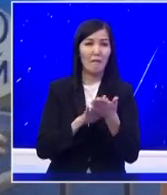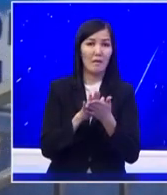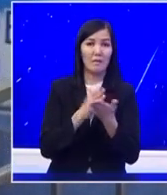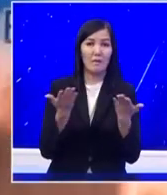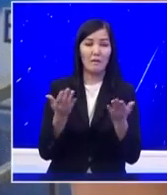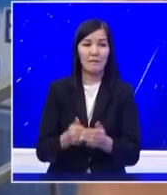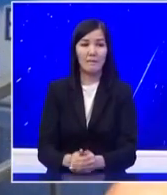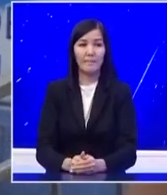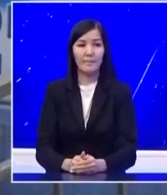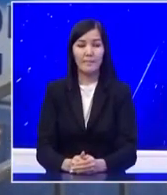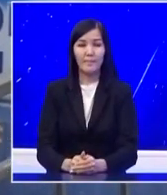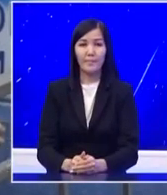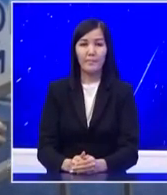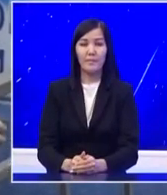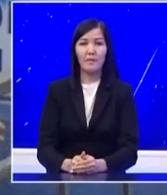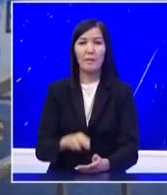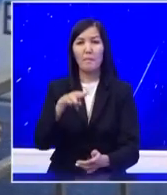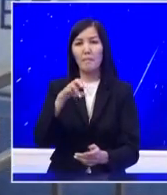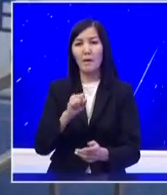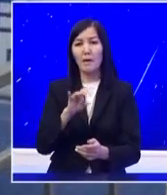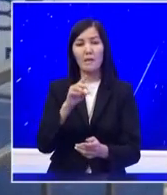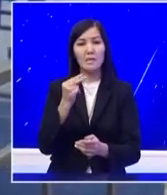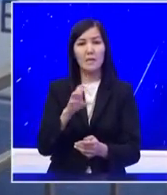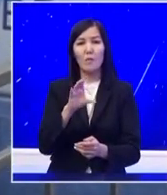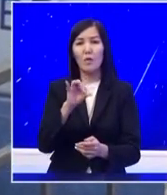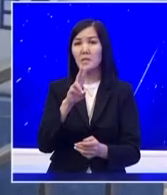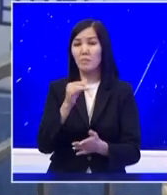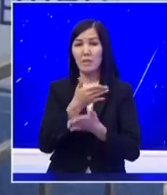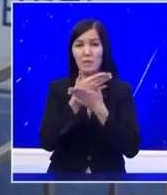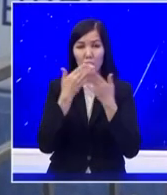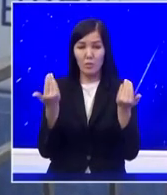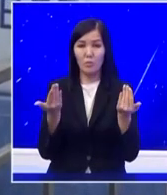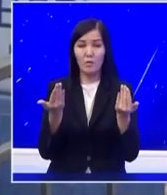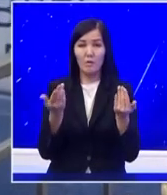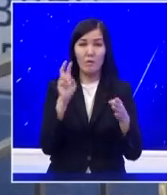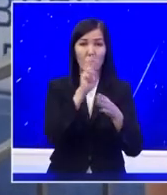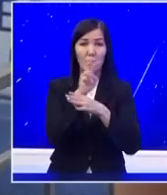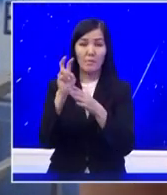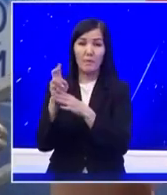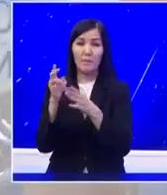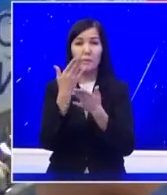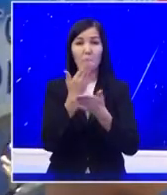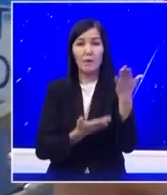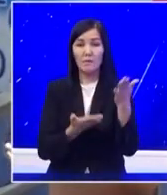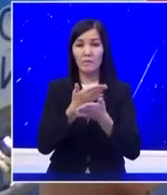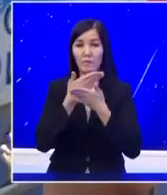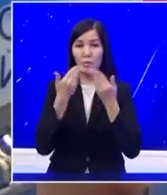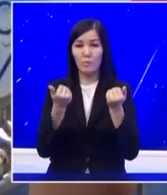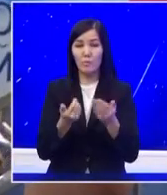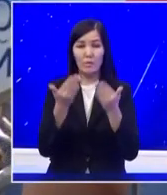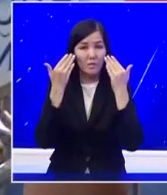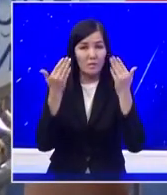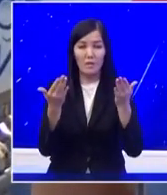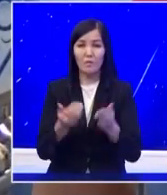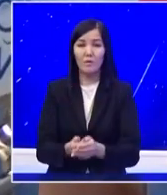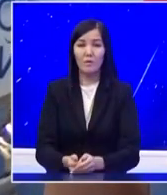Парацетамол, вообще этого нет. Аспирина вообще нет нигде. Говорят, будут, не знаю. Ну, я где-то